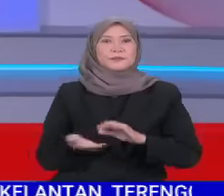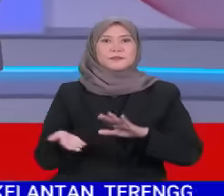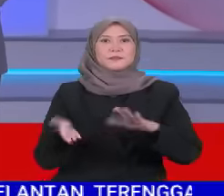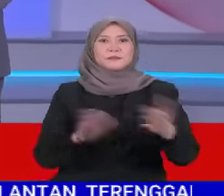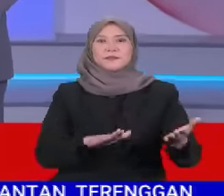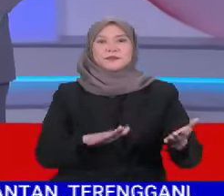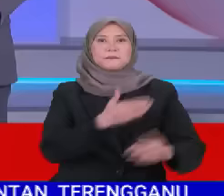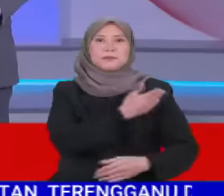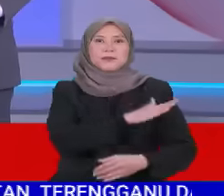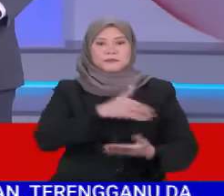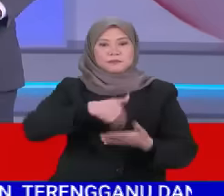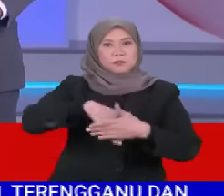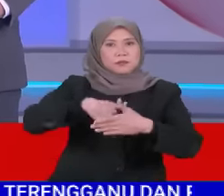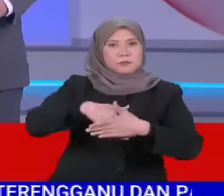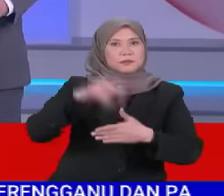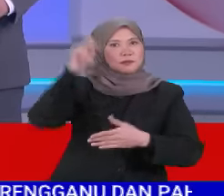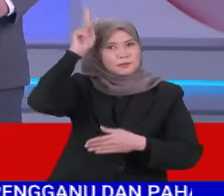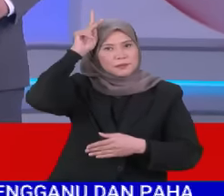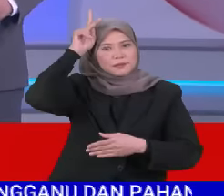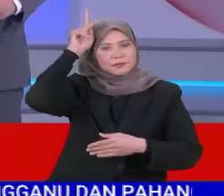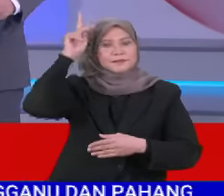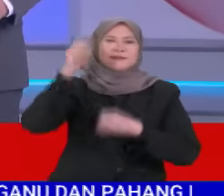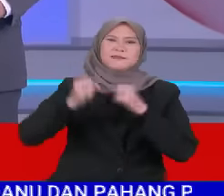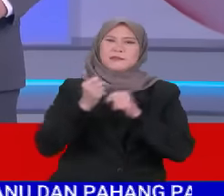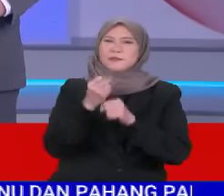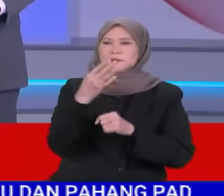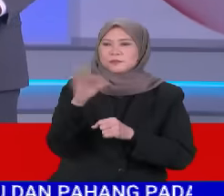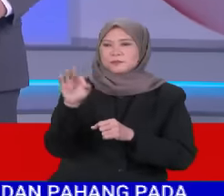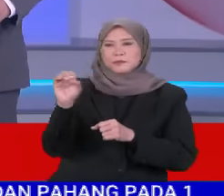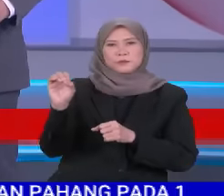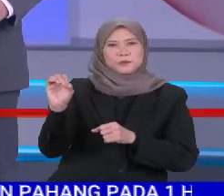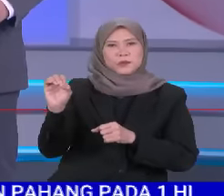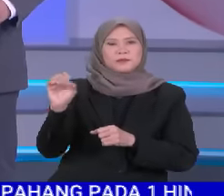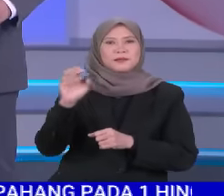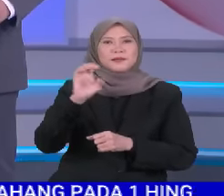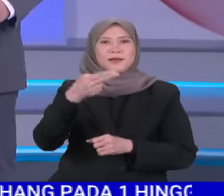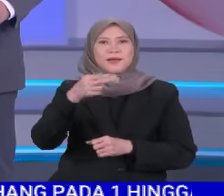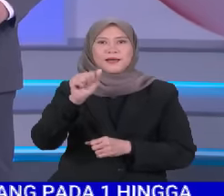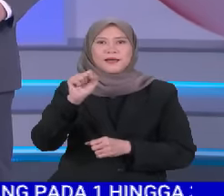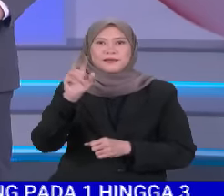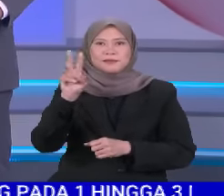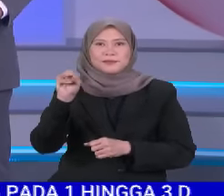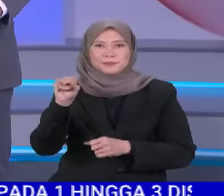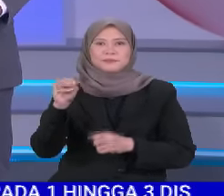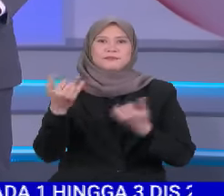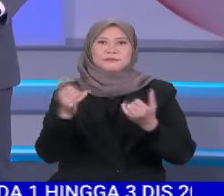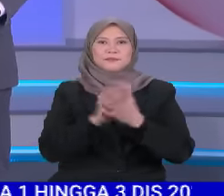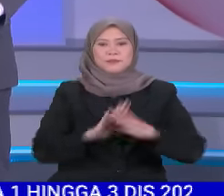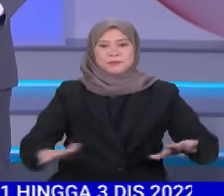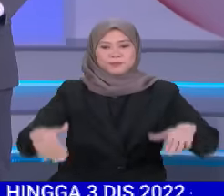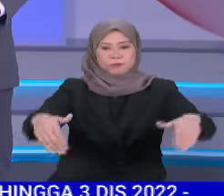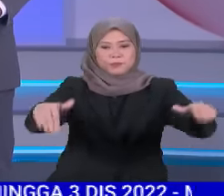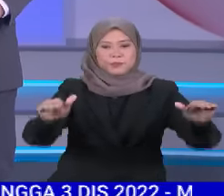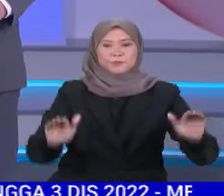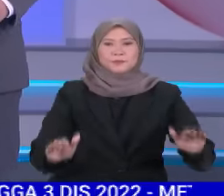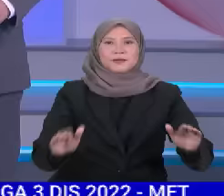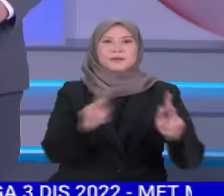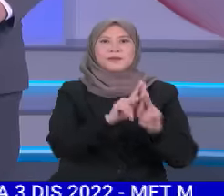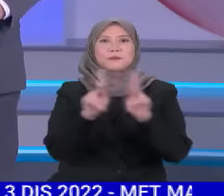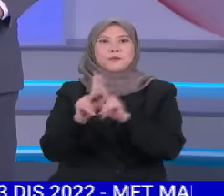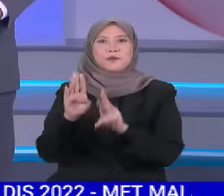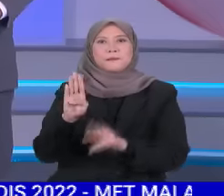bekas pemain persepa kebangsaan dan Klaten era 90-an Mama Hasyim Mustafa selamat dikebumikan di tengah perkebunan Islam capi